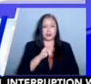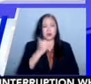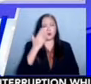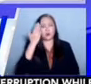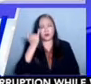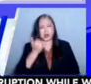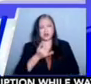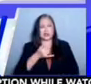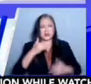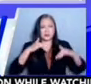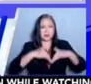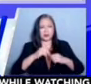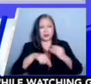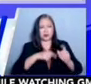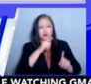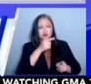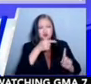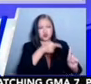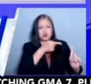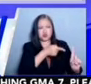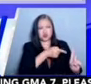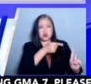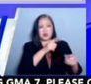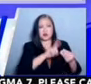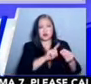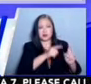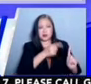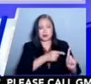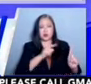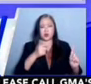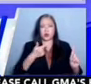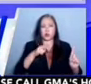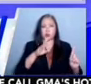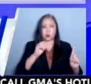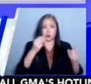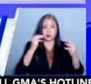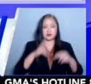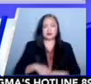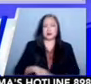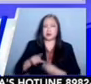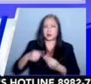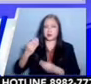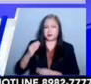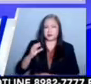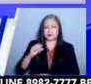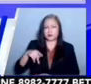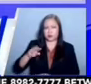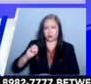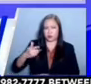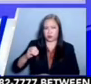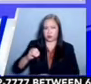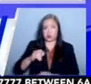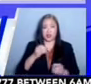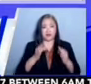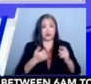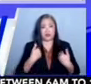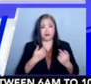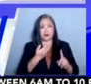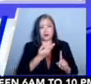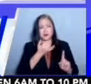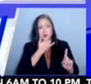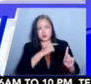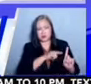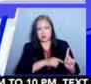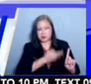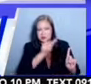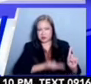daw ay Ibalik sa Pogo ang usapin naman sa yaman at buwis pwede an niyang idaan sa solgen gayon din ang Kwon sa kanyang citizenship